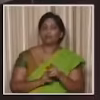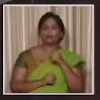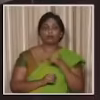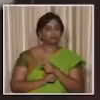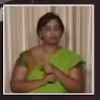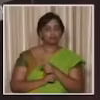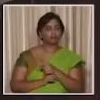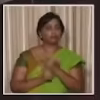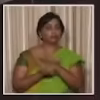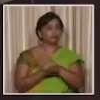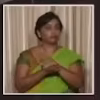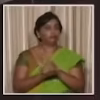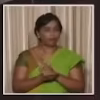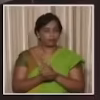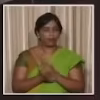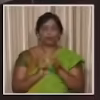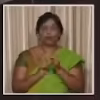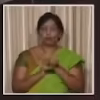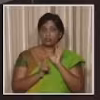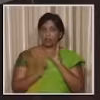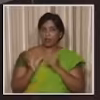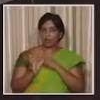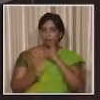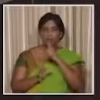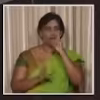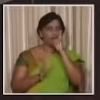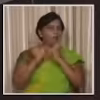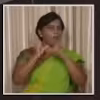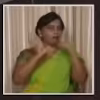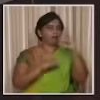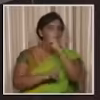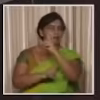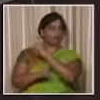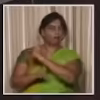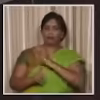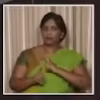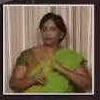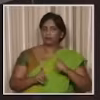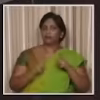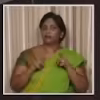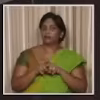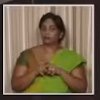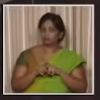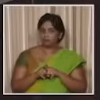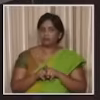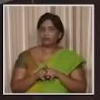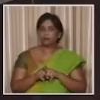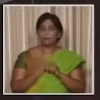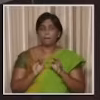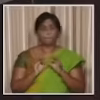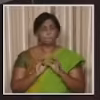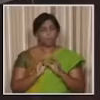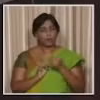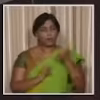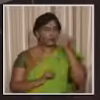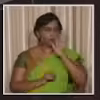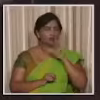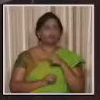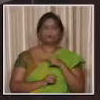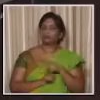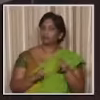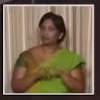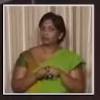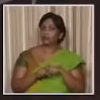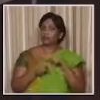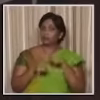මේක බෙදාගෙන සභාපති දක්කරේයි අරයට අක්කරේයි මෙයාට අක්කරේයි මේ විදිහට බෙදාගෙන බිලියන ගණන් වංචා කරනවා ඉතින් ඒ